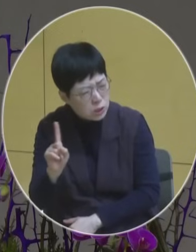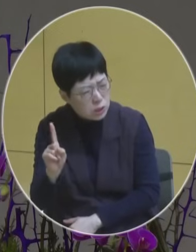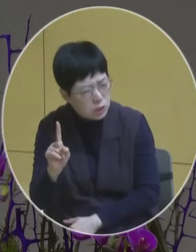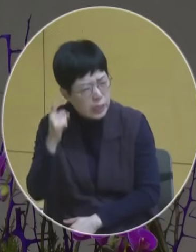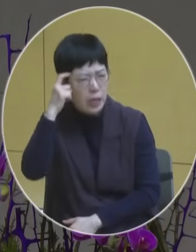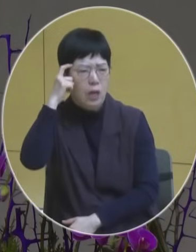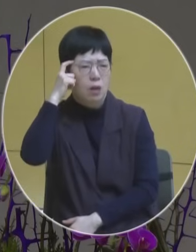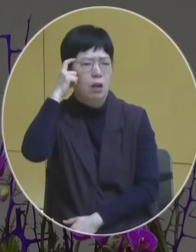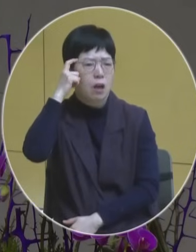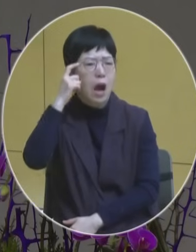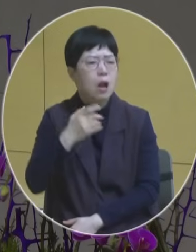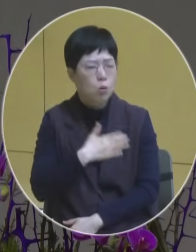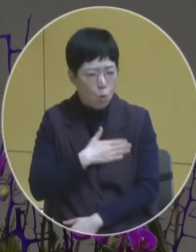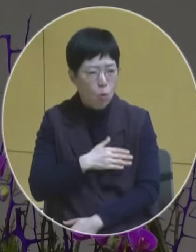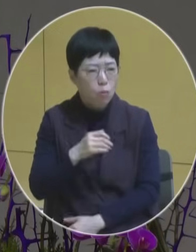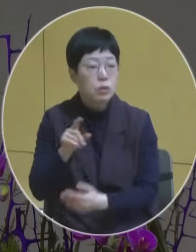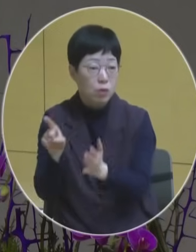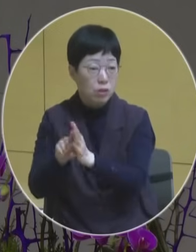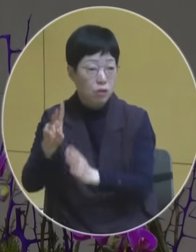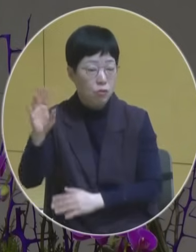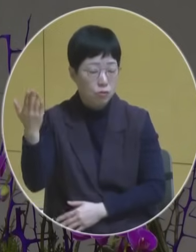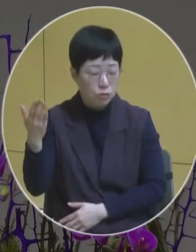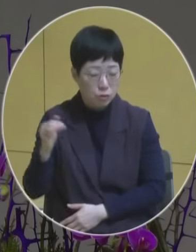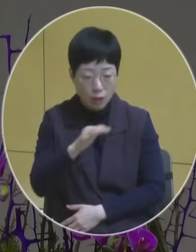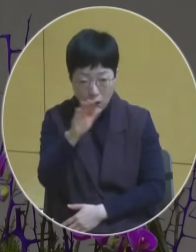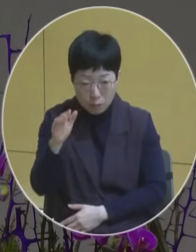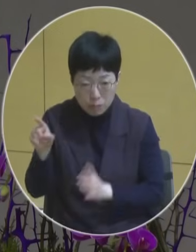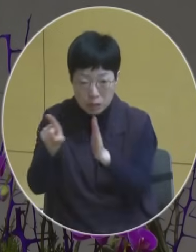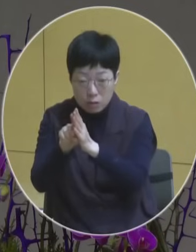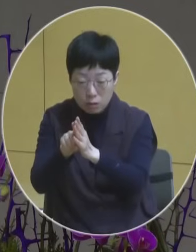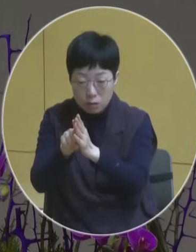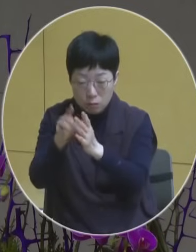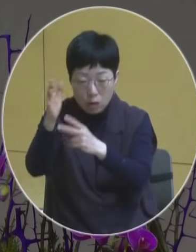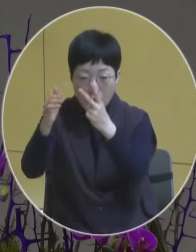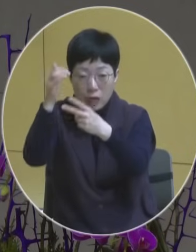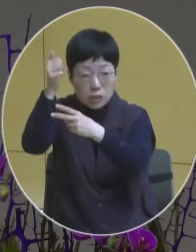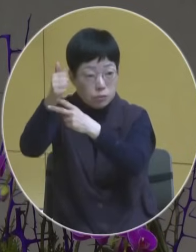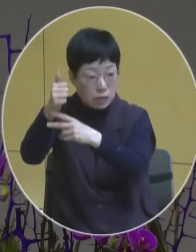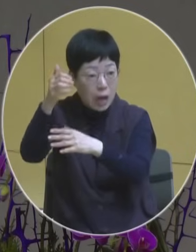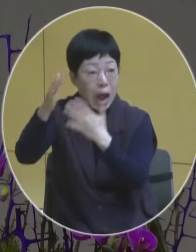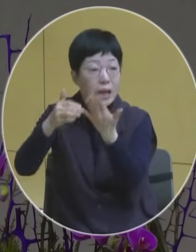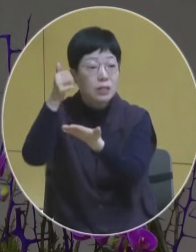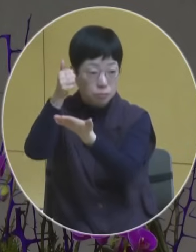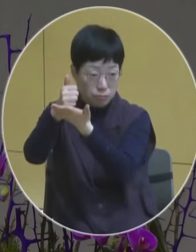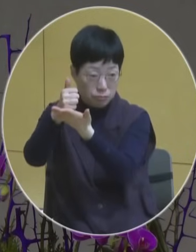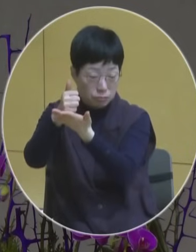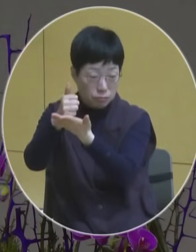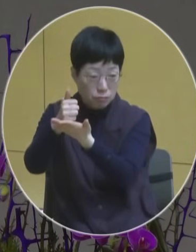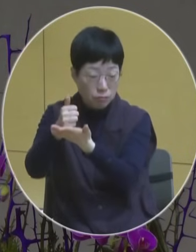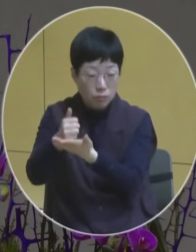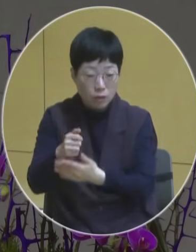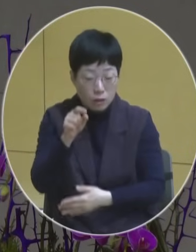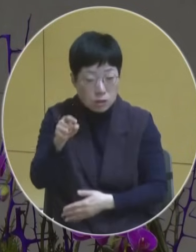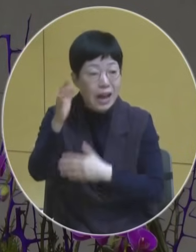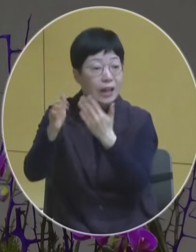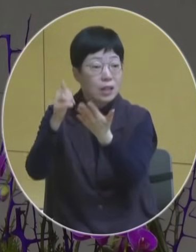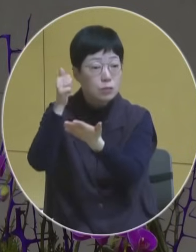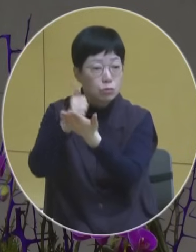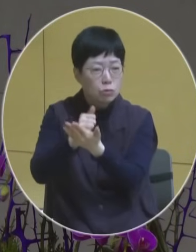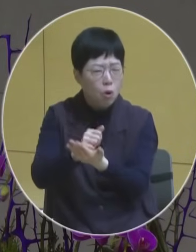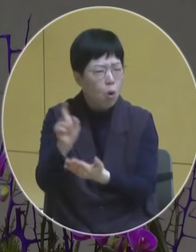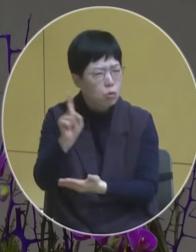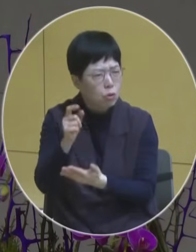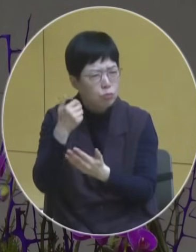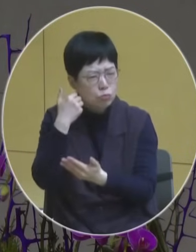무엇이지? 그것을 알아야 됩니다. 여러분, 우리는 우리가 믿는 분은 하나님이죠. 하나님. 근데 그 하나님은